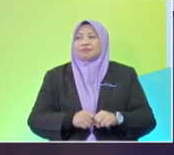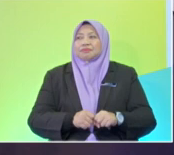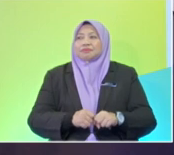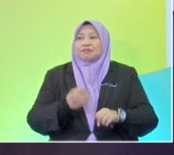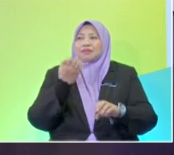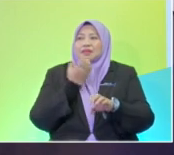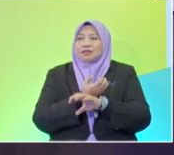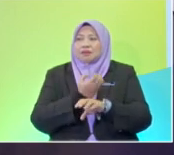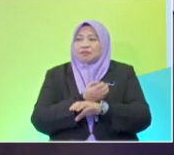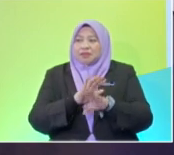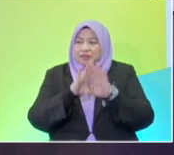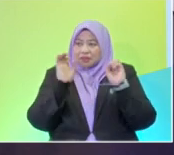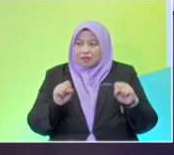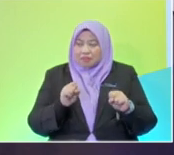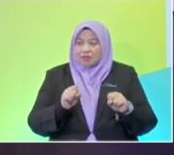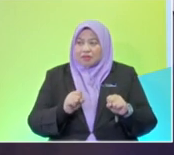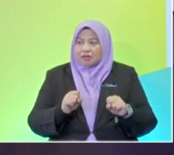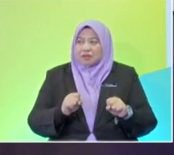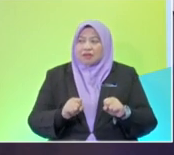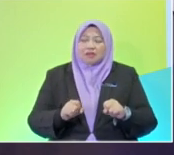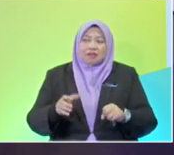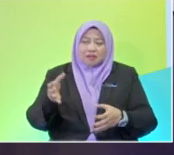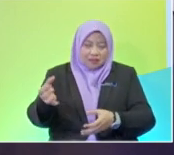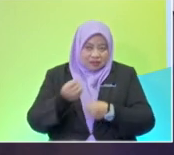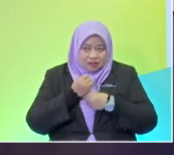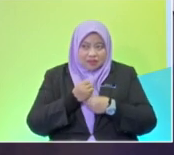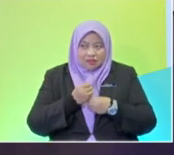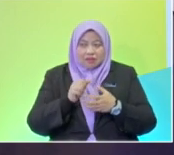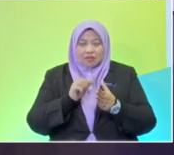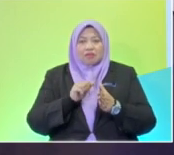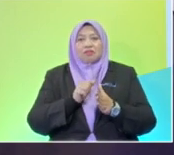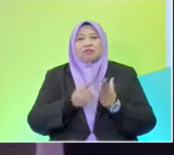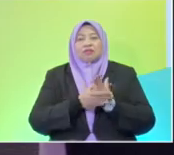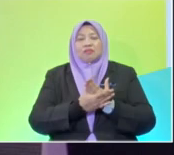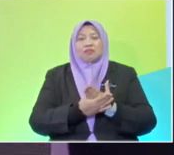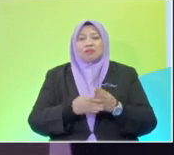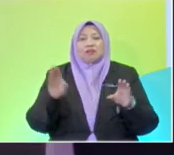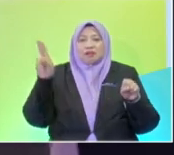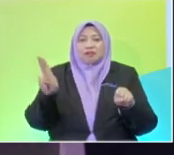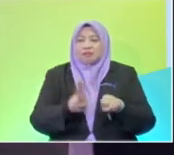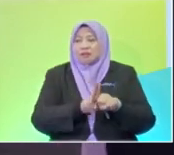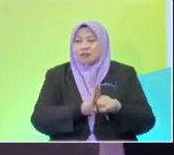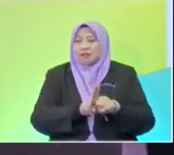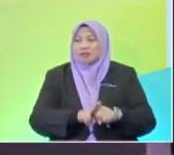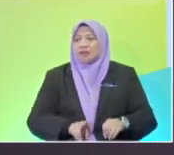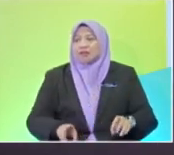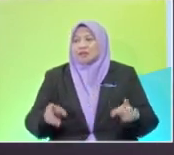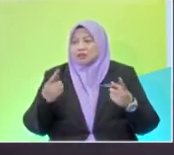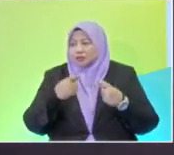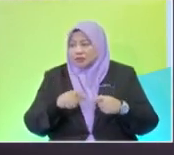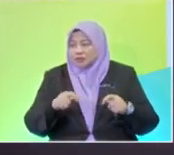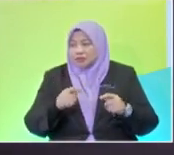emaknya tidak boleh ditarik oleh di sini ya kita coba lagi